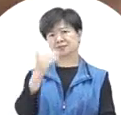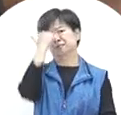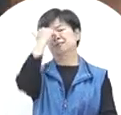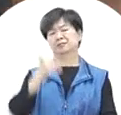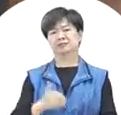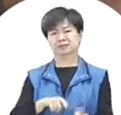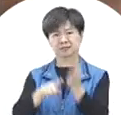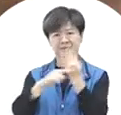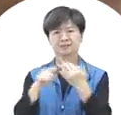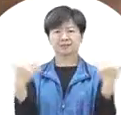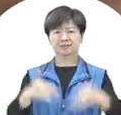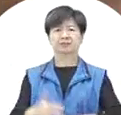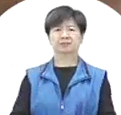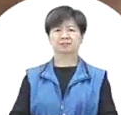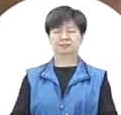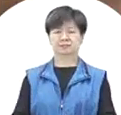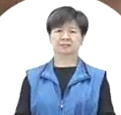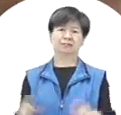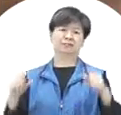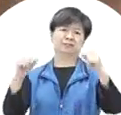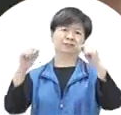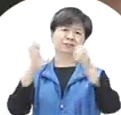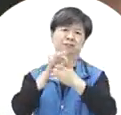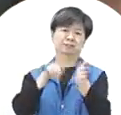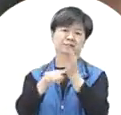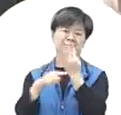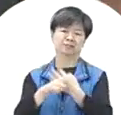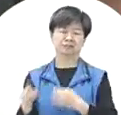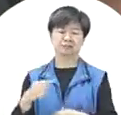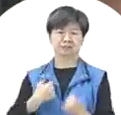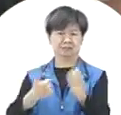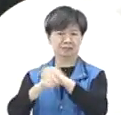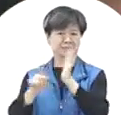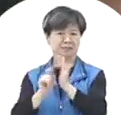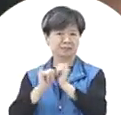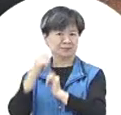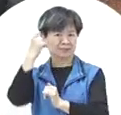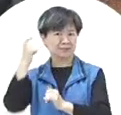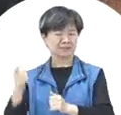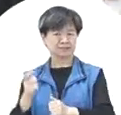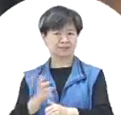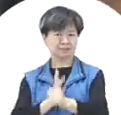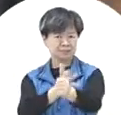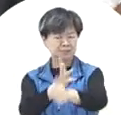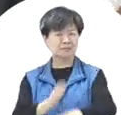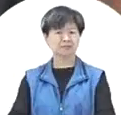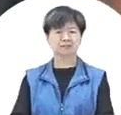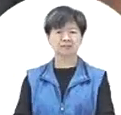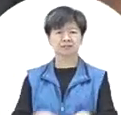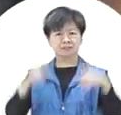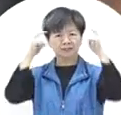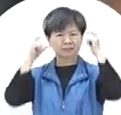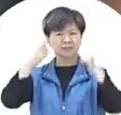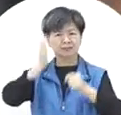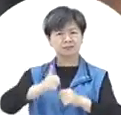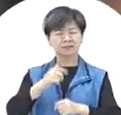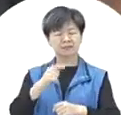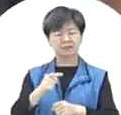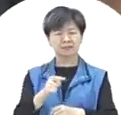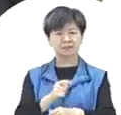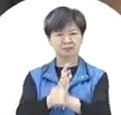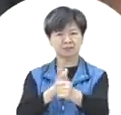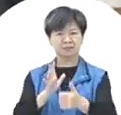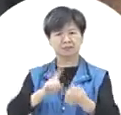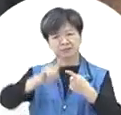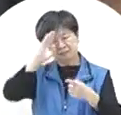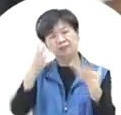业的问题啦。 专业的傲慢、啊。 专业。 我先代表民意 讲， 再对你提出监督。 这个现在， 宋局长，你刚刚那句话不道歉